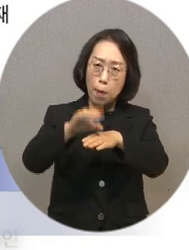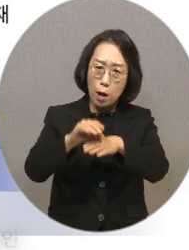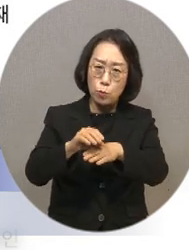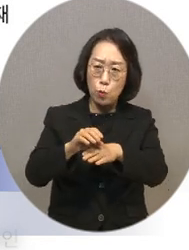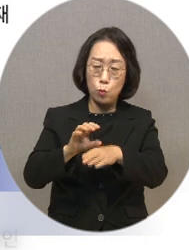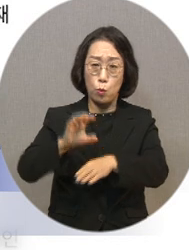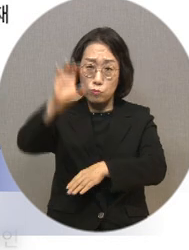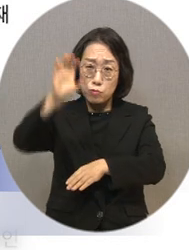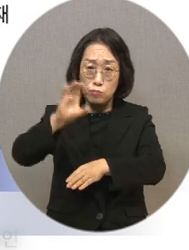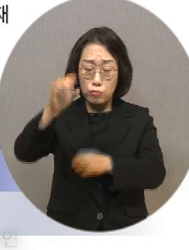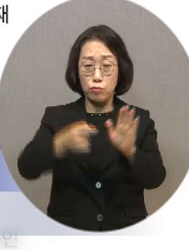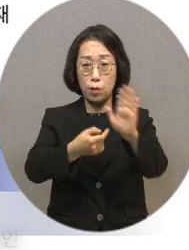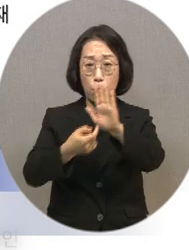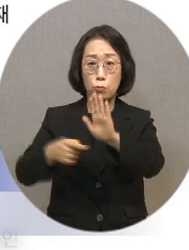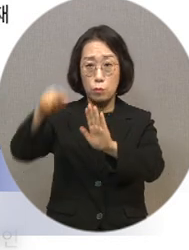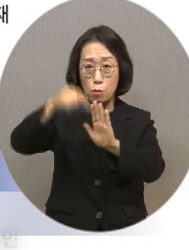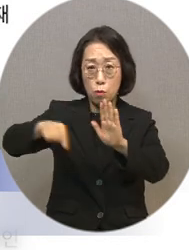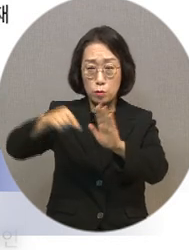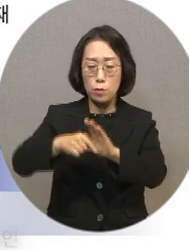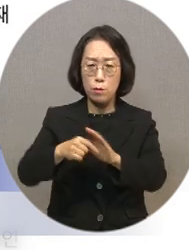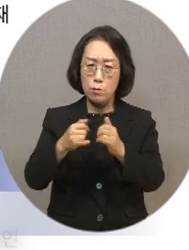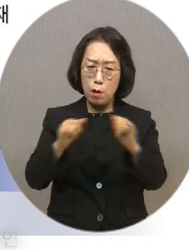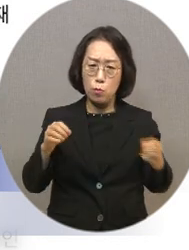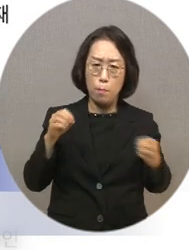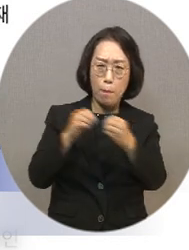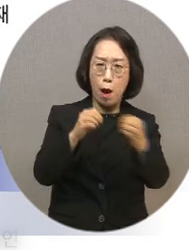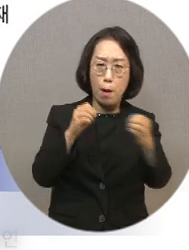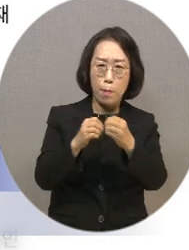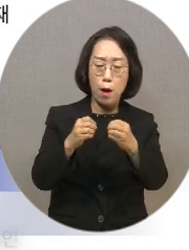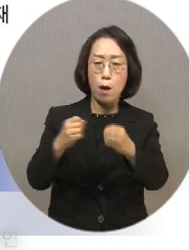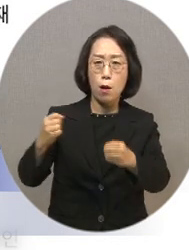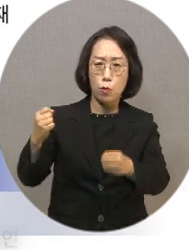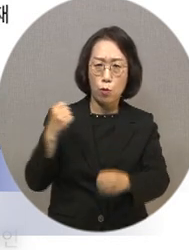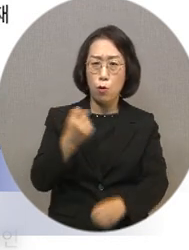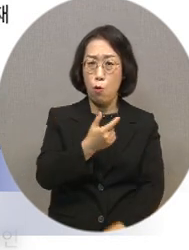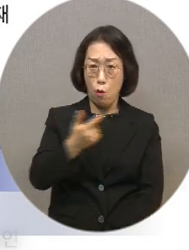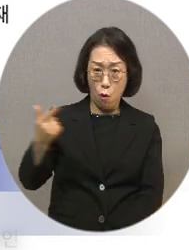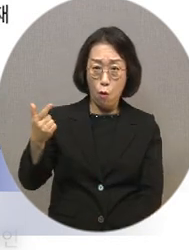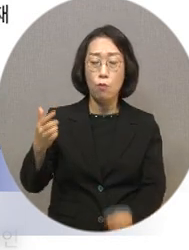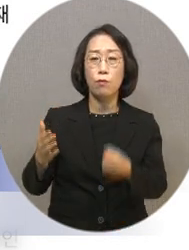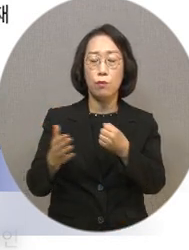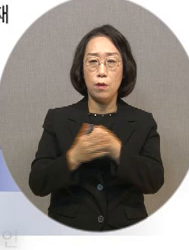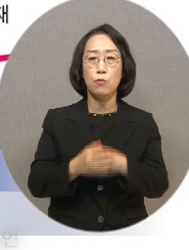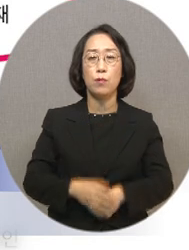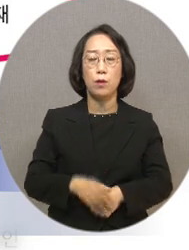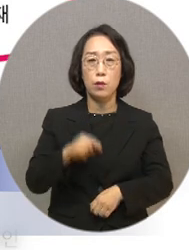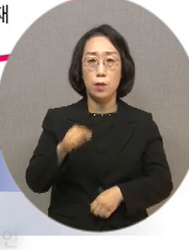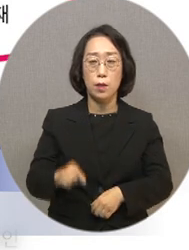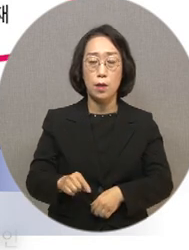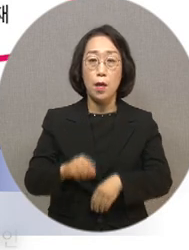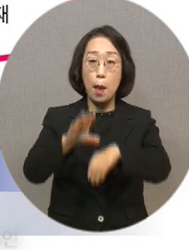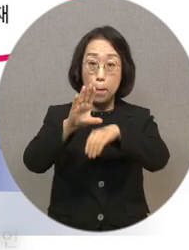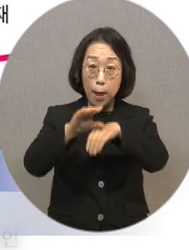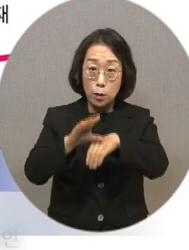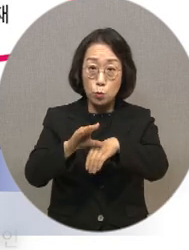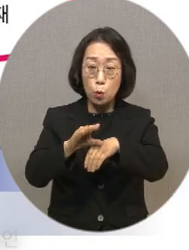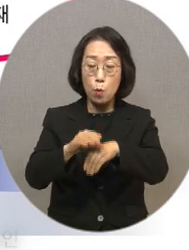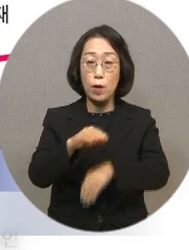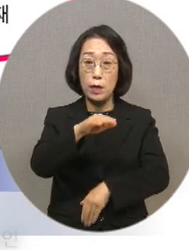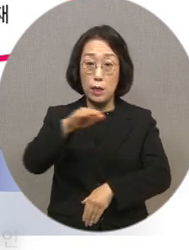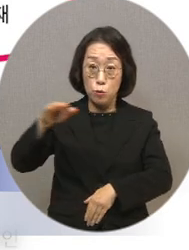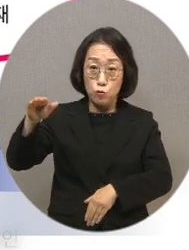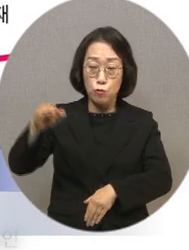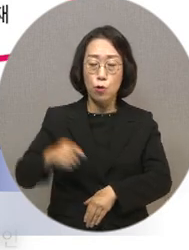건강 인식에 미치는이 영향력이 큰 점을 고려해 제정요구 는 언론을 통해 정신